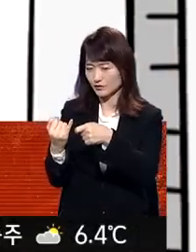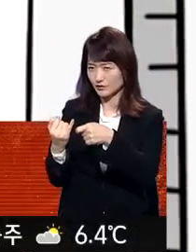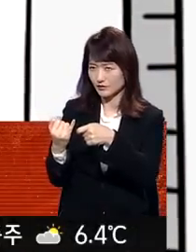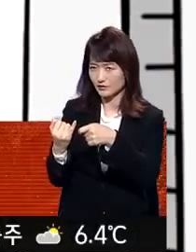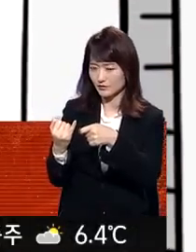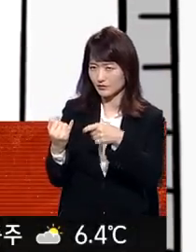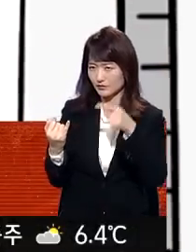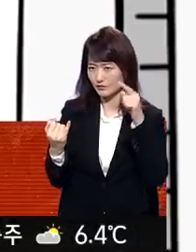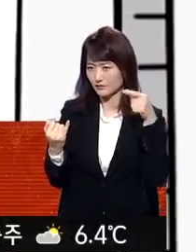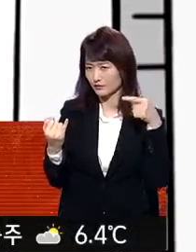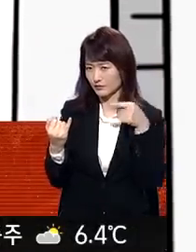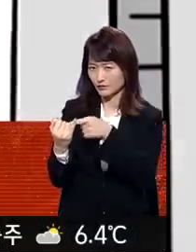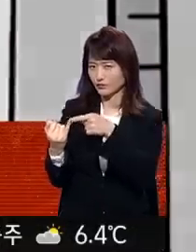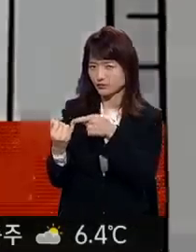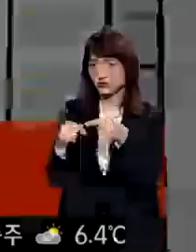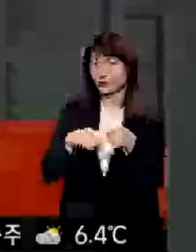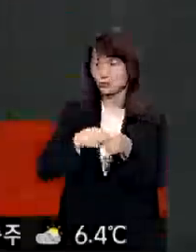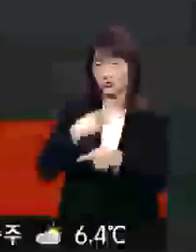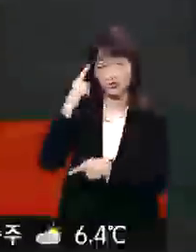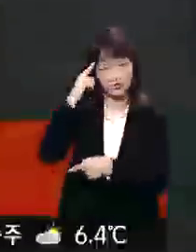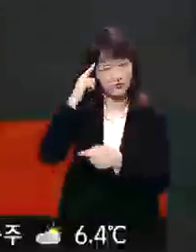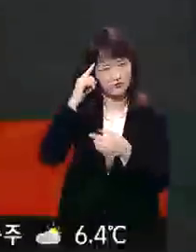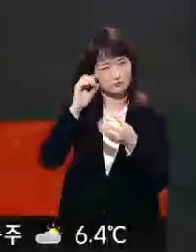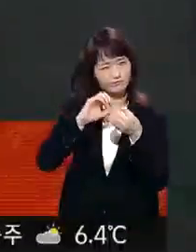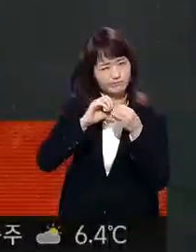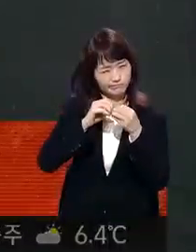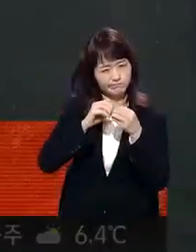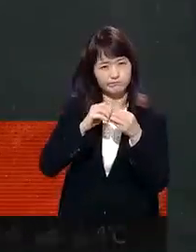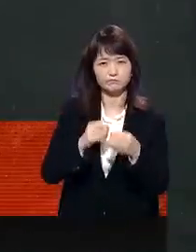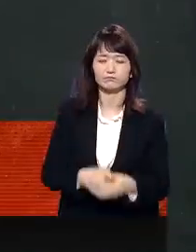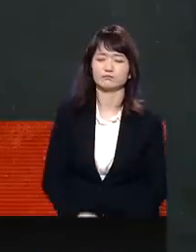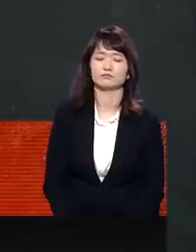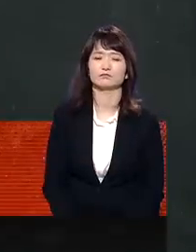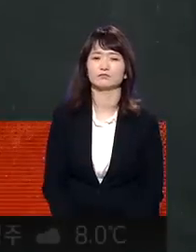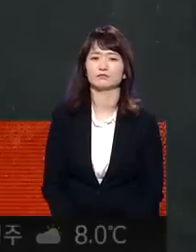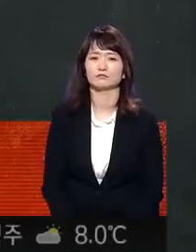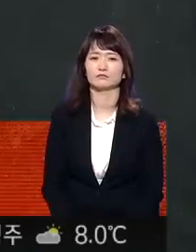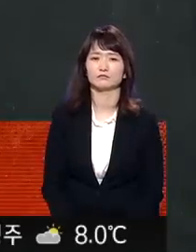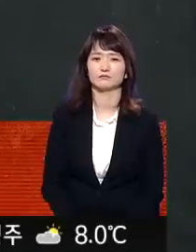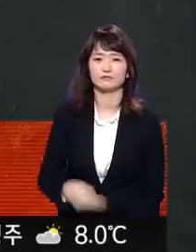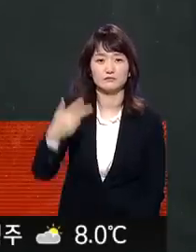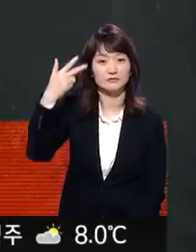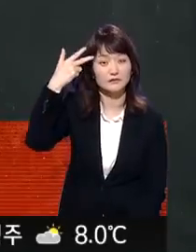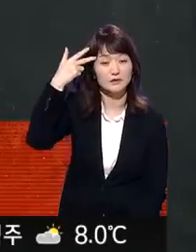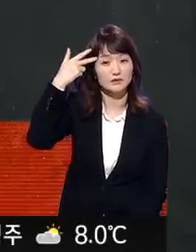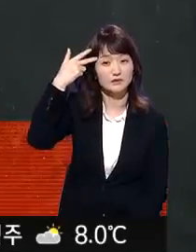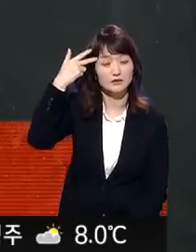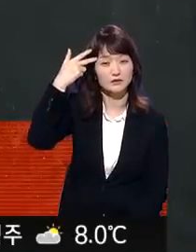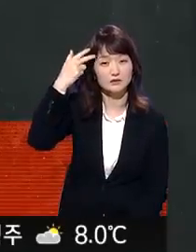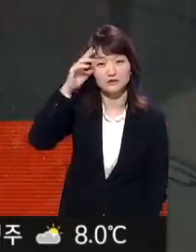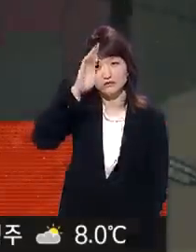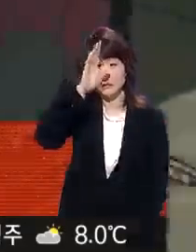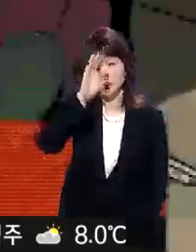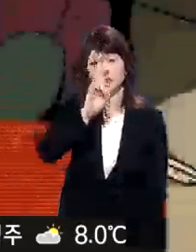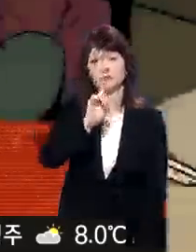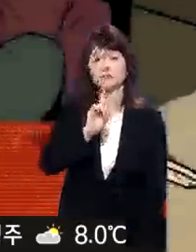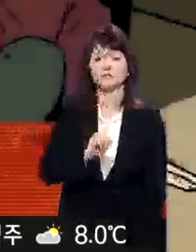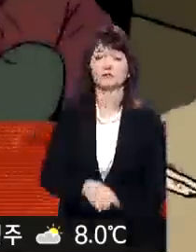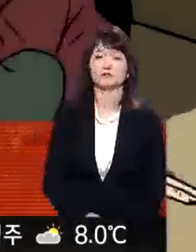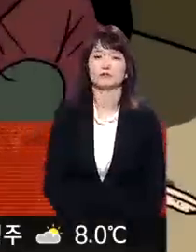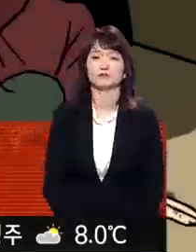혼자 이렇게 상상의 나래를 폈던 게 아닌가 싶은데 자 일단 뭐 정신질환이라고는 하지만 승 위원님 들어보세요. 네.